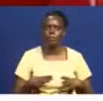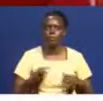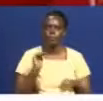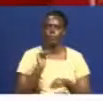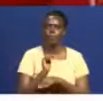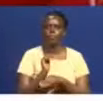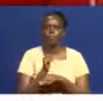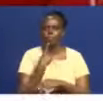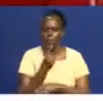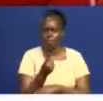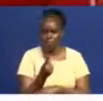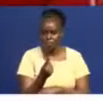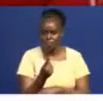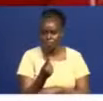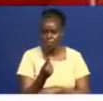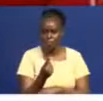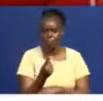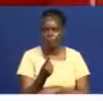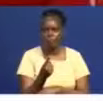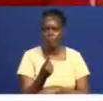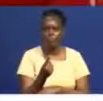naomba kusema